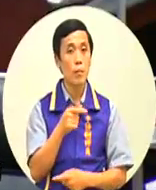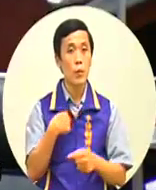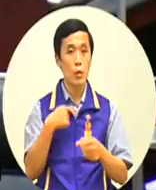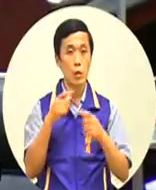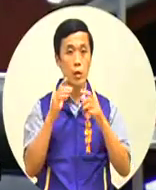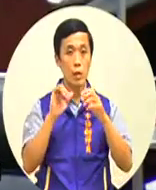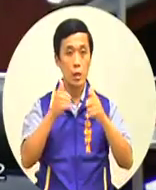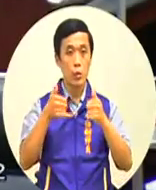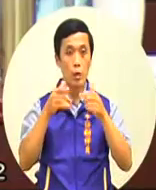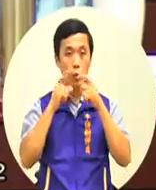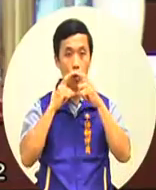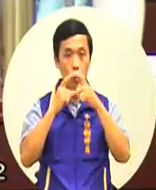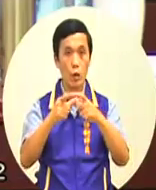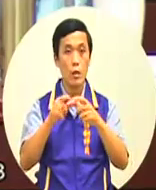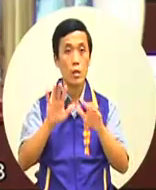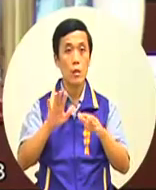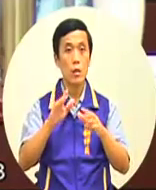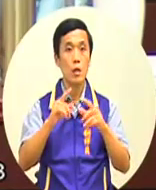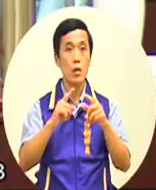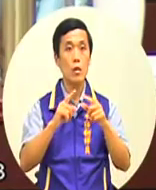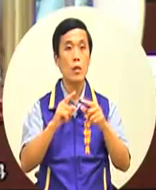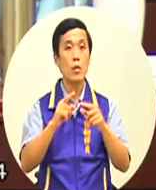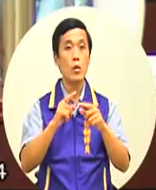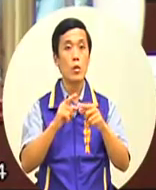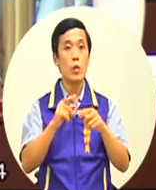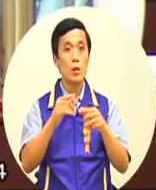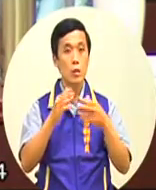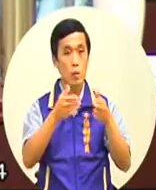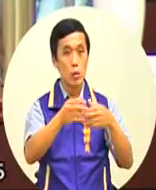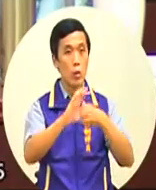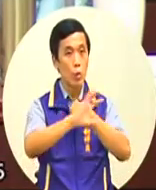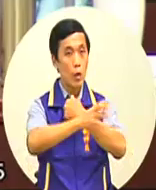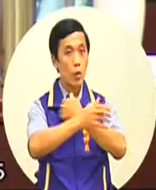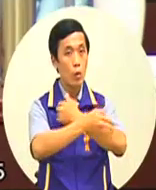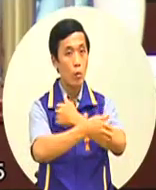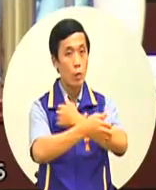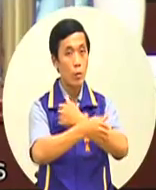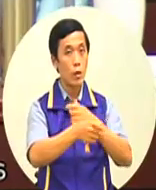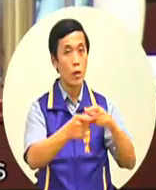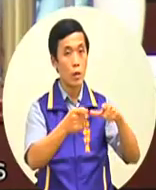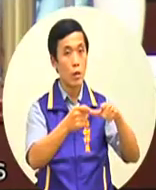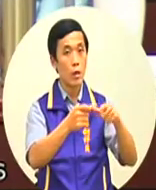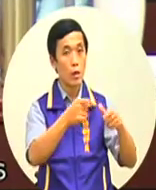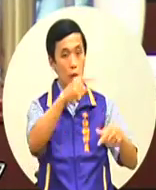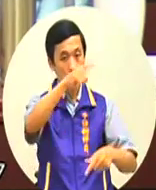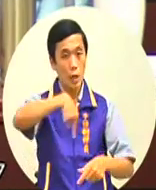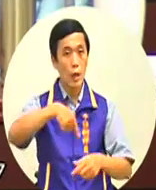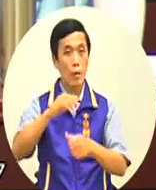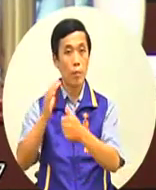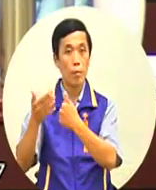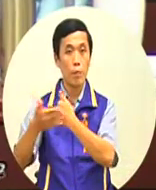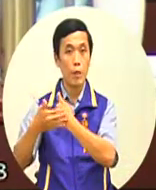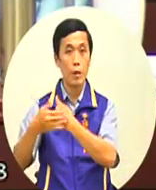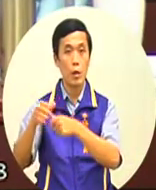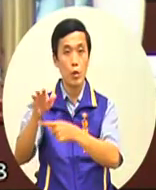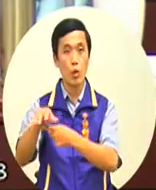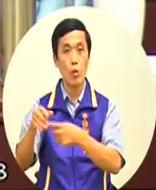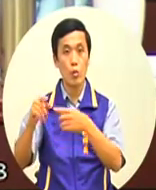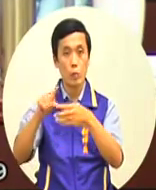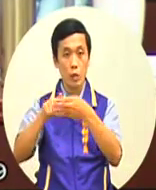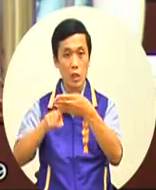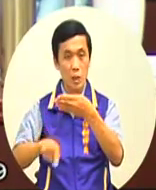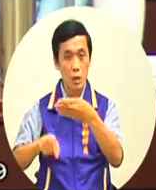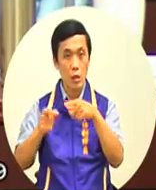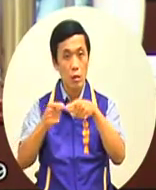告吼，今嘛中政府吼，伫咧开放外劳来做这个农事吼，目前诶。态度是比较保守